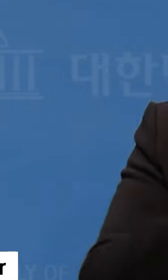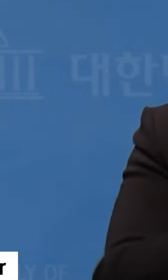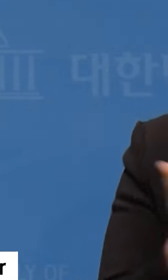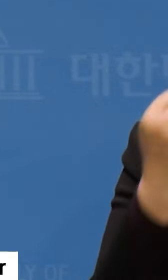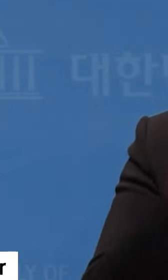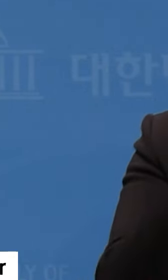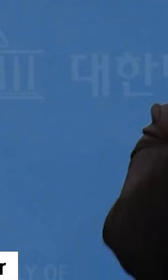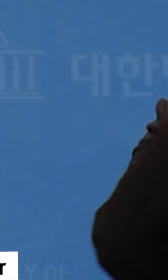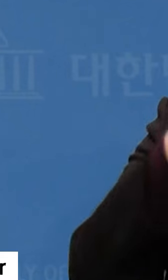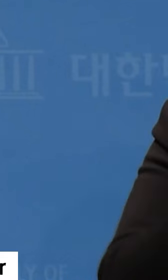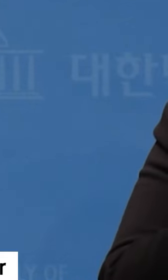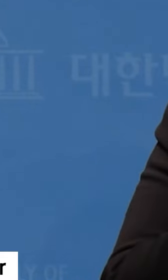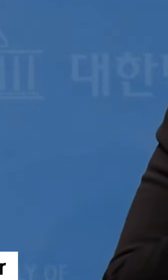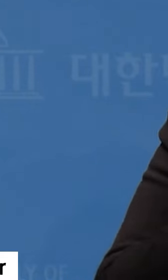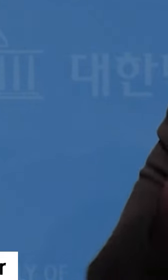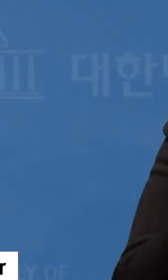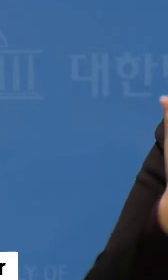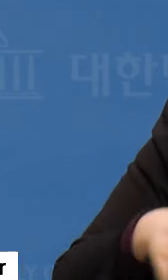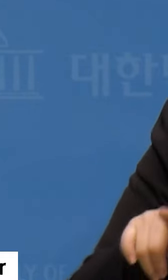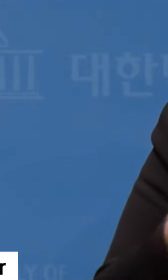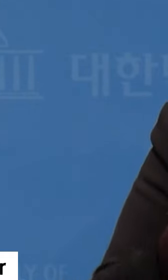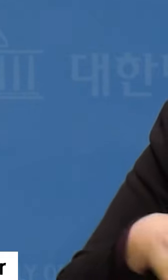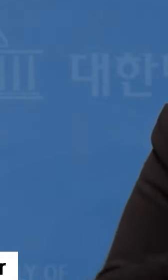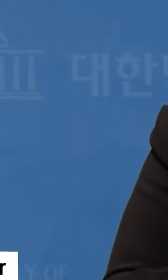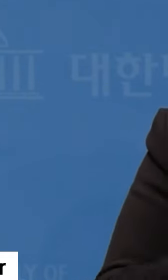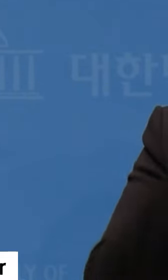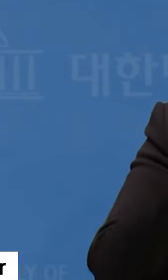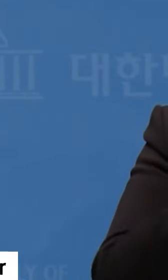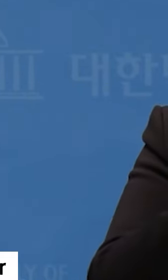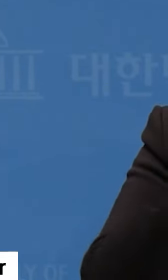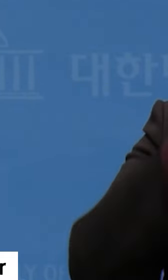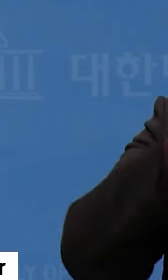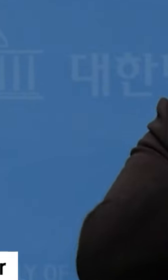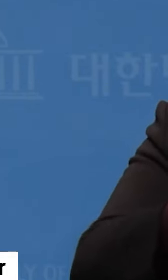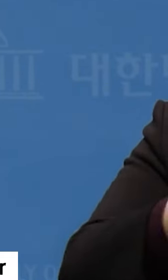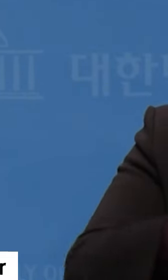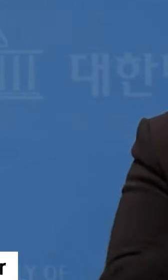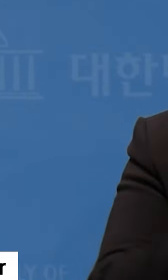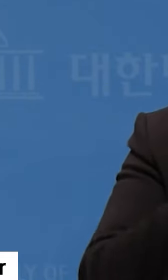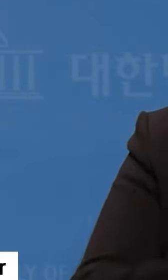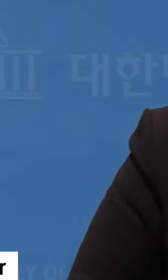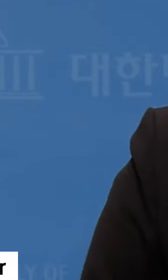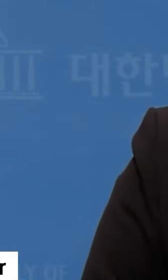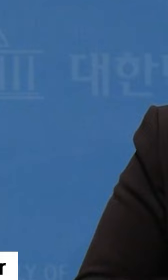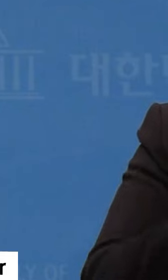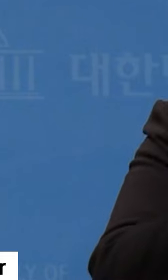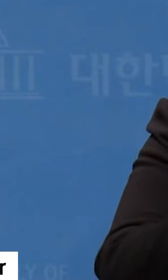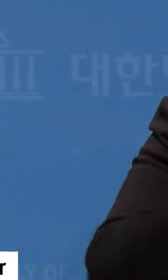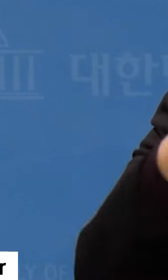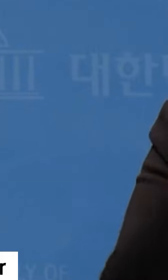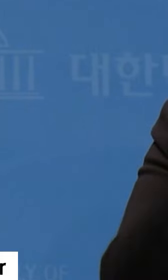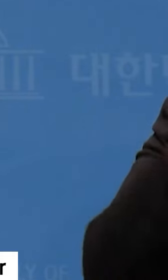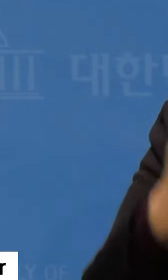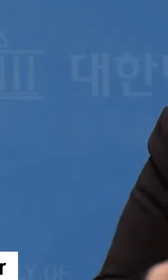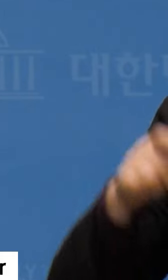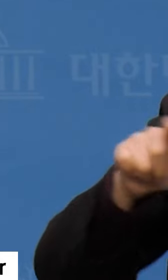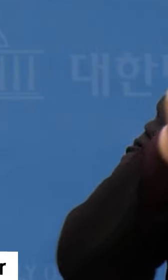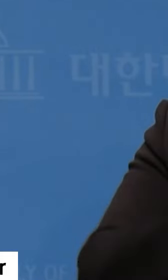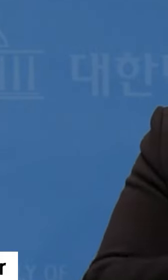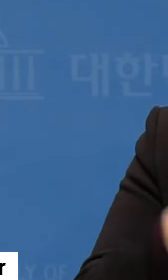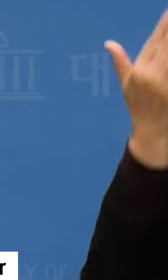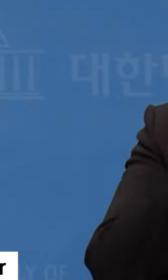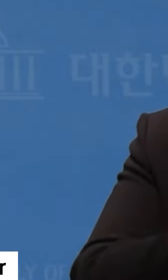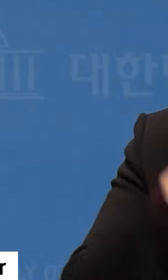국민과 함께 민주당을 혁신해 나가겠습니다. 넷째, 동탄의 지역 현안들을